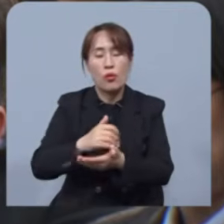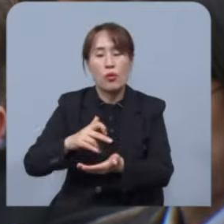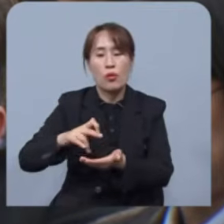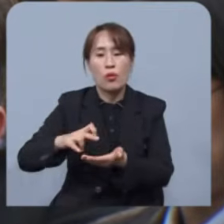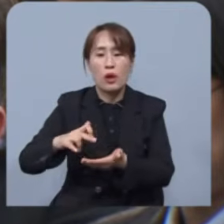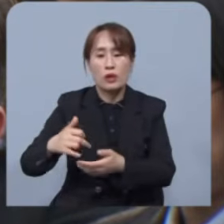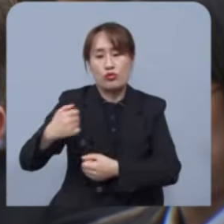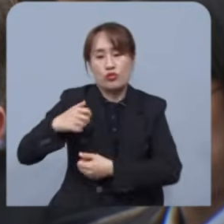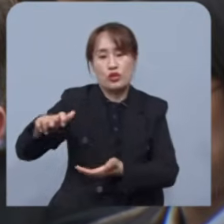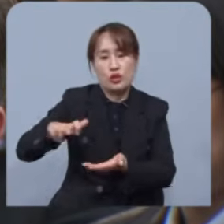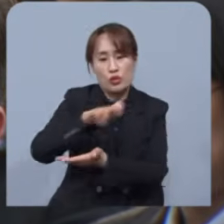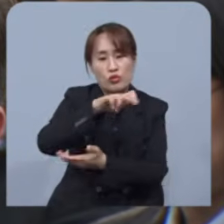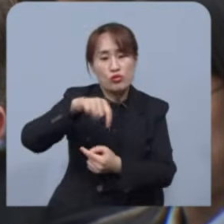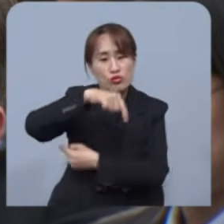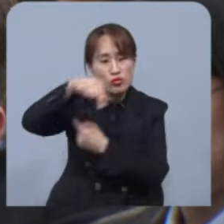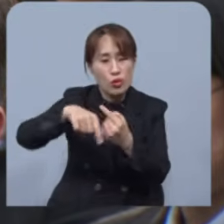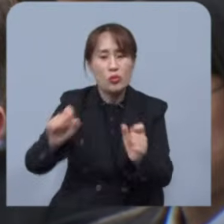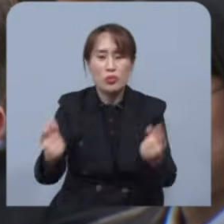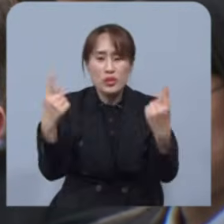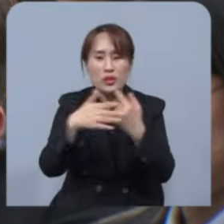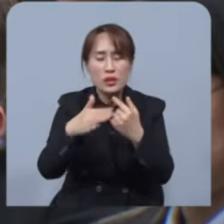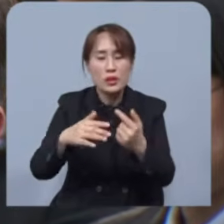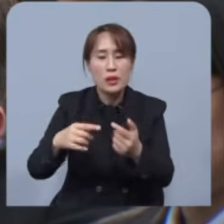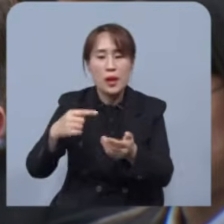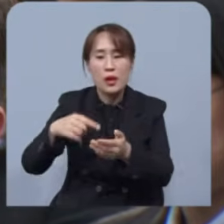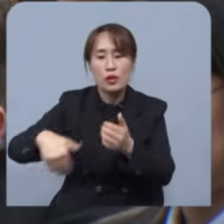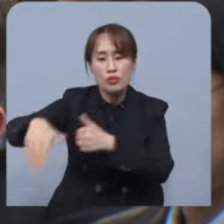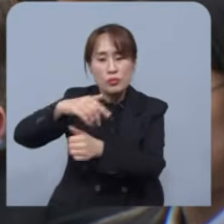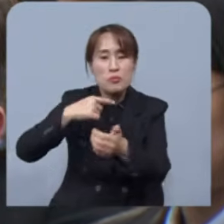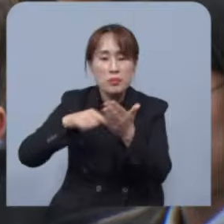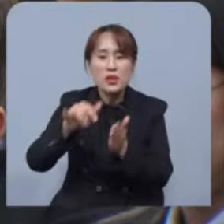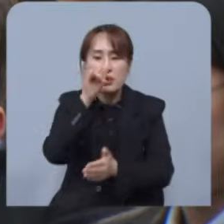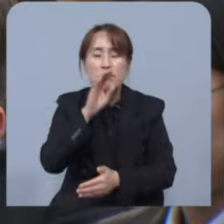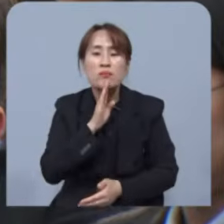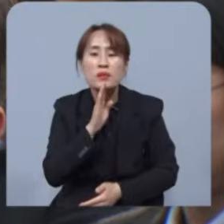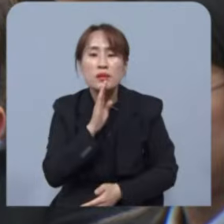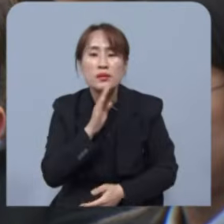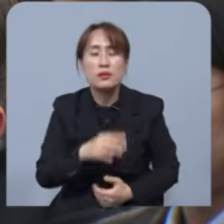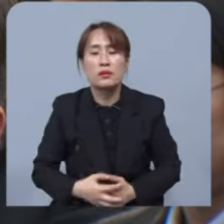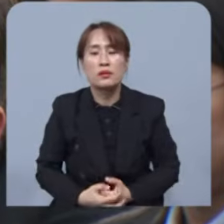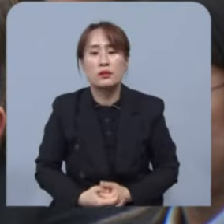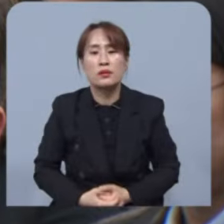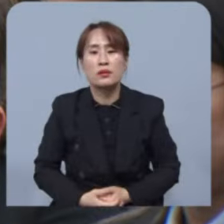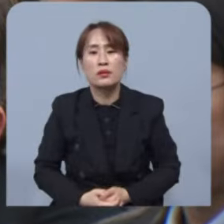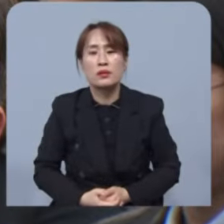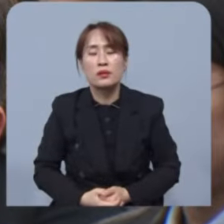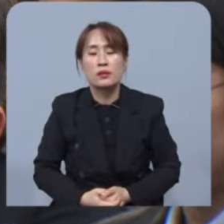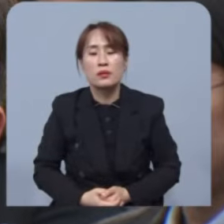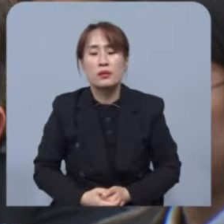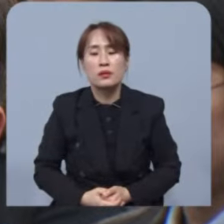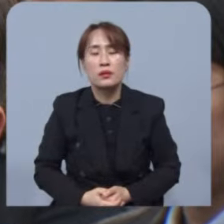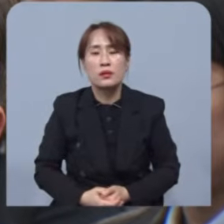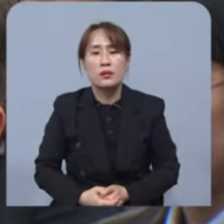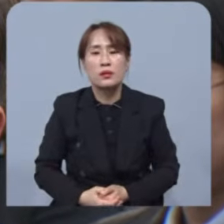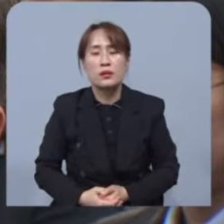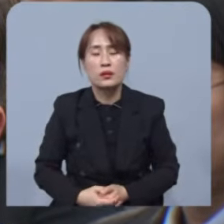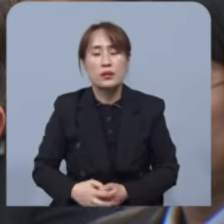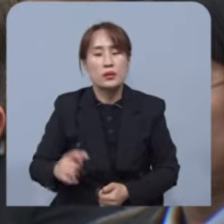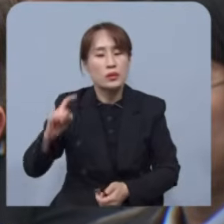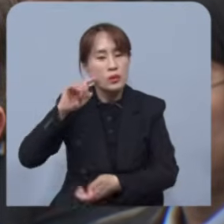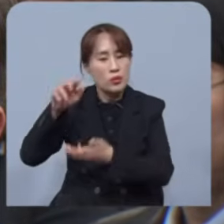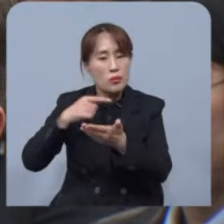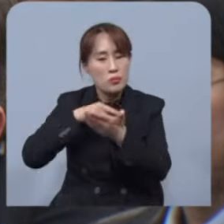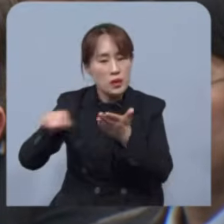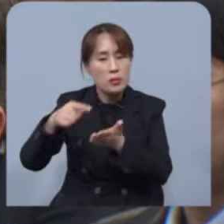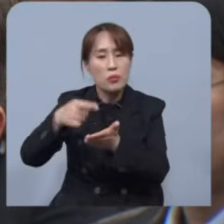하다 보니 소음 피해가 이제 주변에 있는 것은 사실은 사실입니다. 그래서 그러한 소음 피해를 어떤